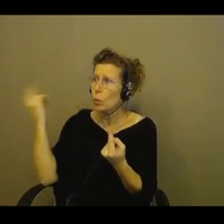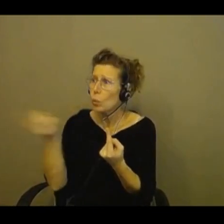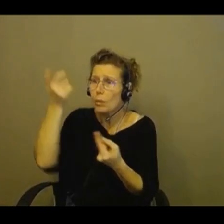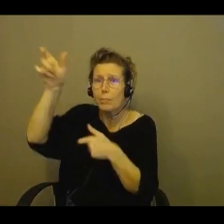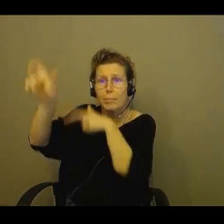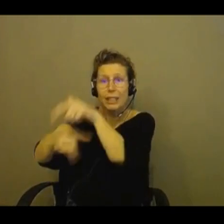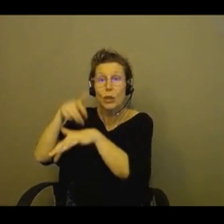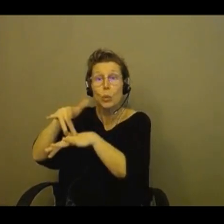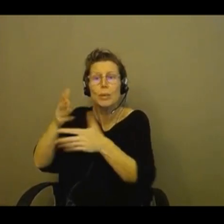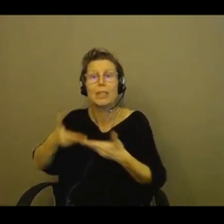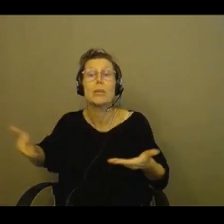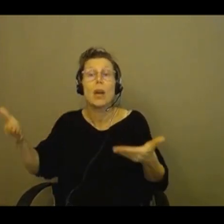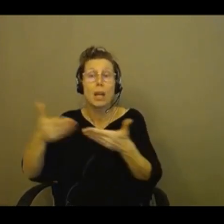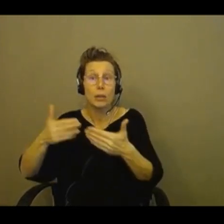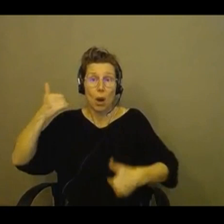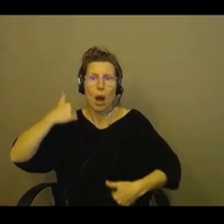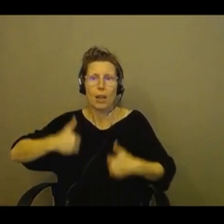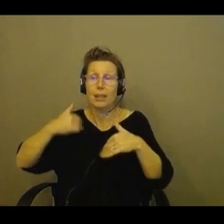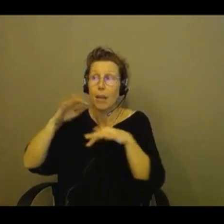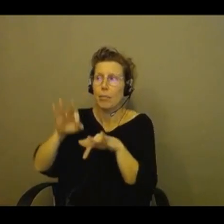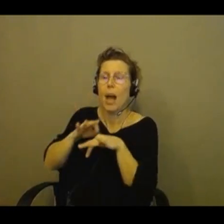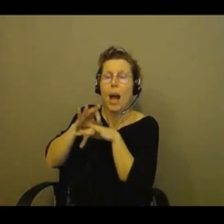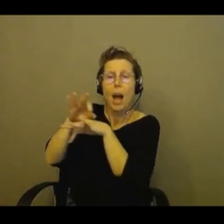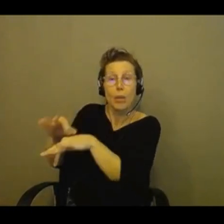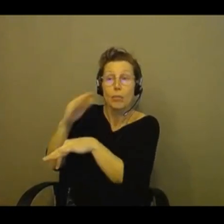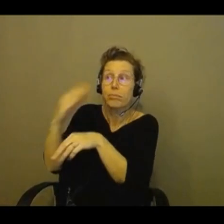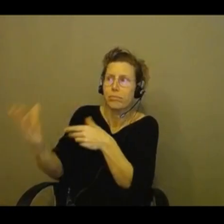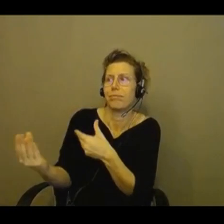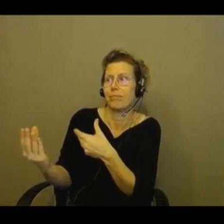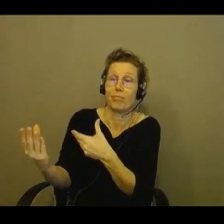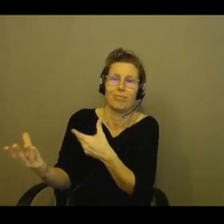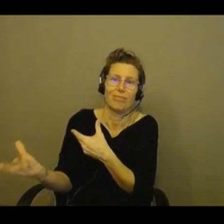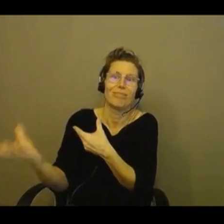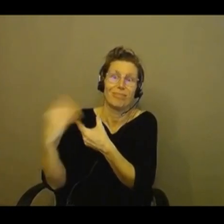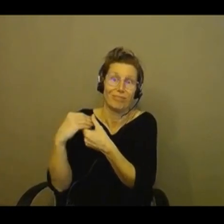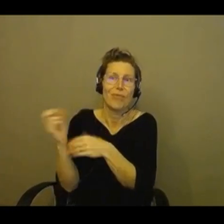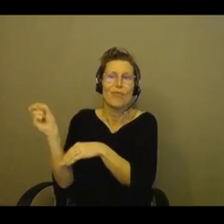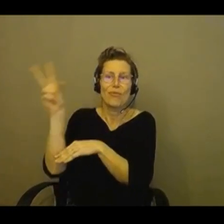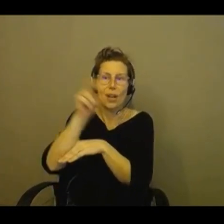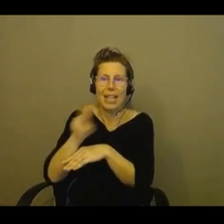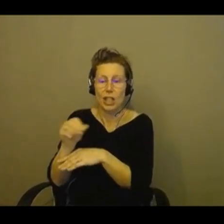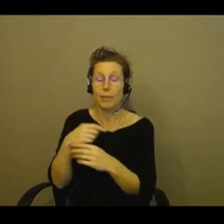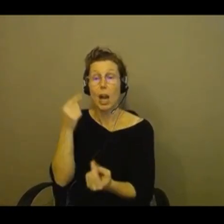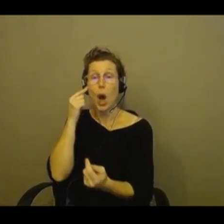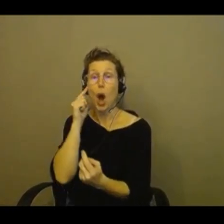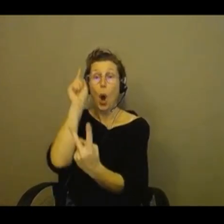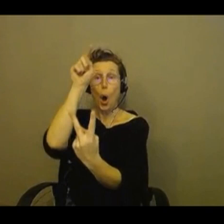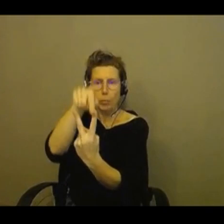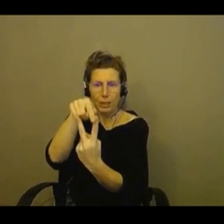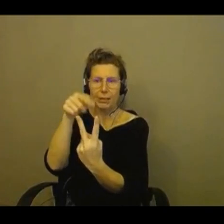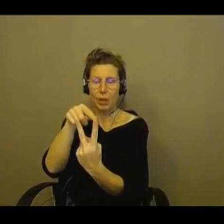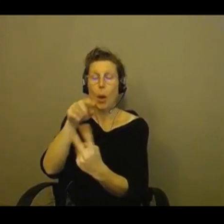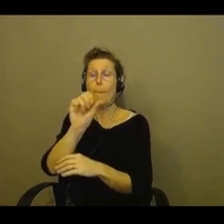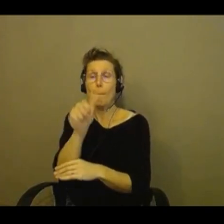nous. Donc, l'objectif, il est en deux actions. La première, c'est d'analyser avec